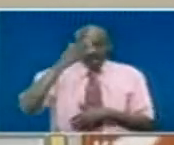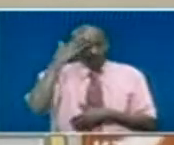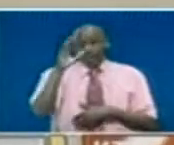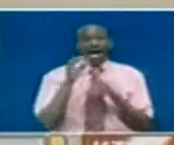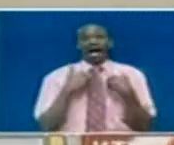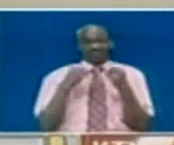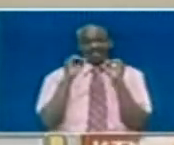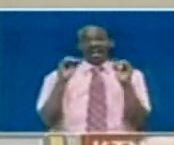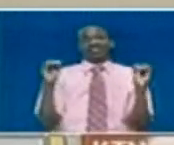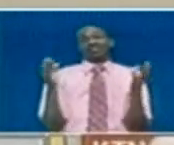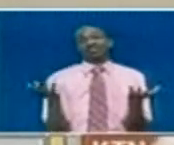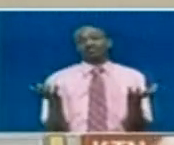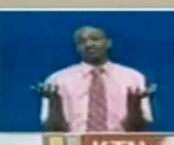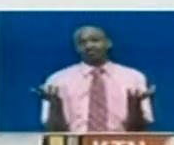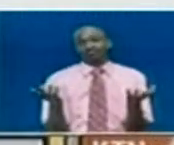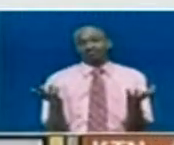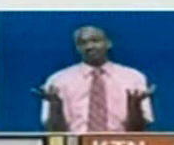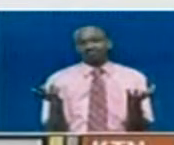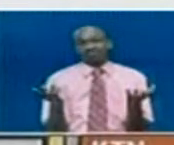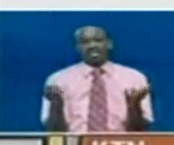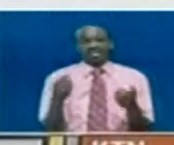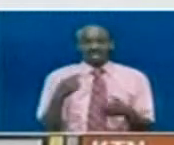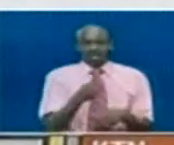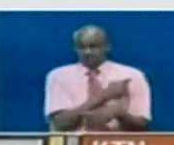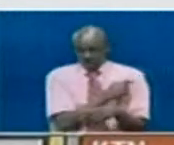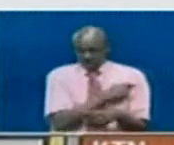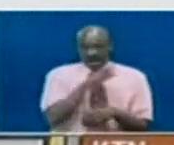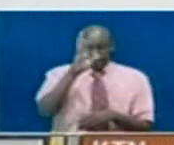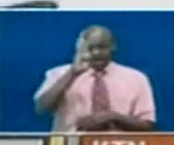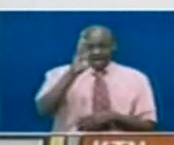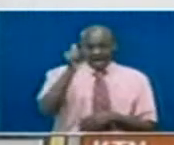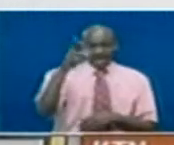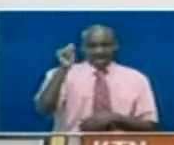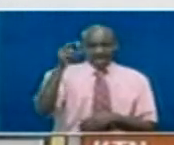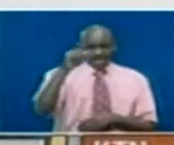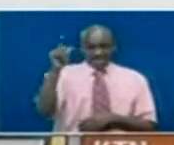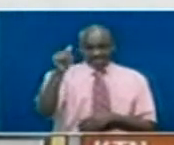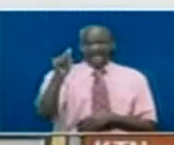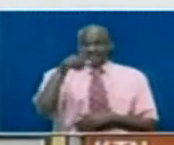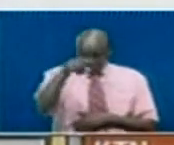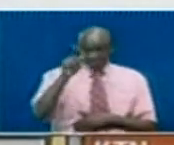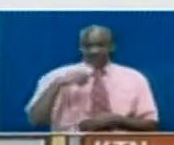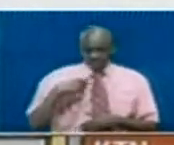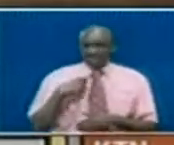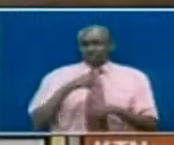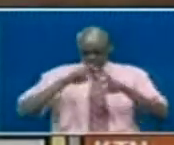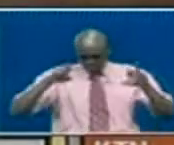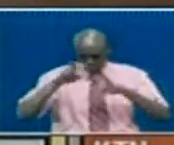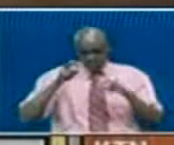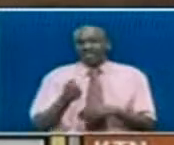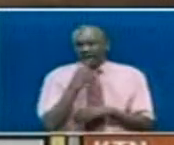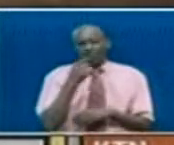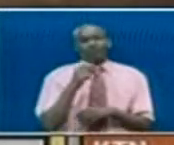ugonjwa ama hawana ugonjwa. Daktari Baraza Sifuma ambaye amehusishwa na utafiti wa tiba ya ugonjwa wa ukimwi hata